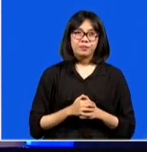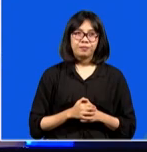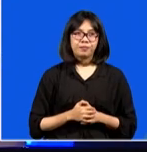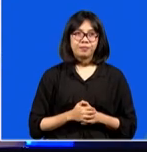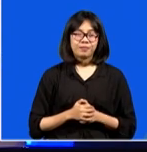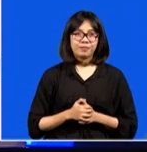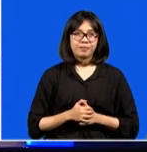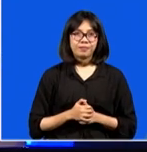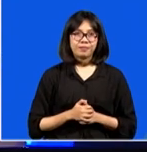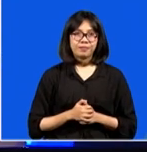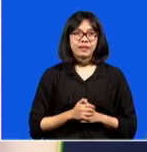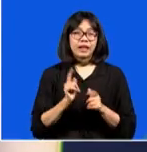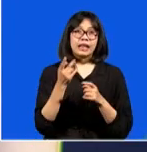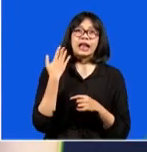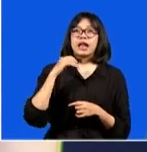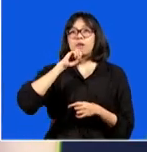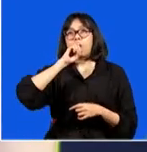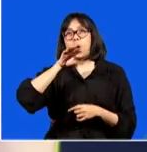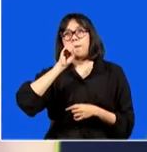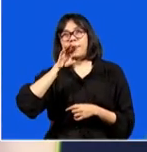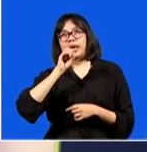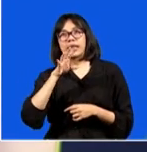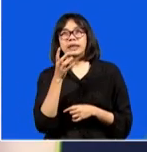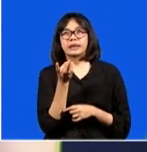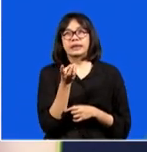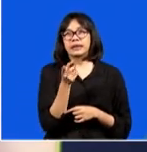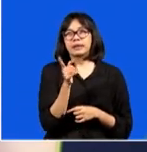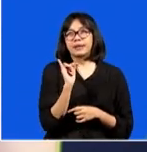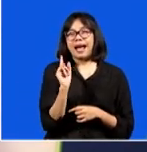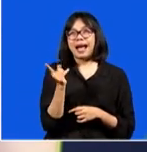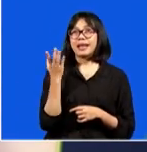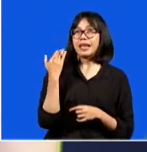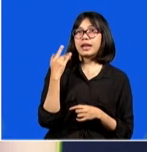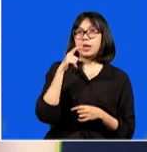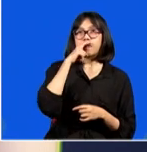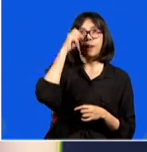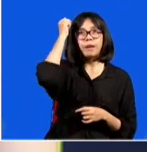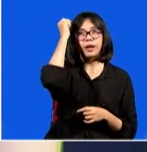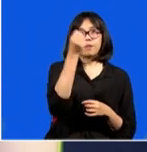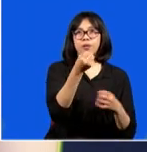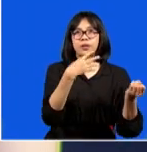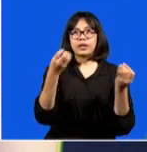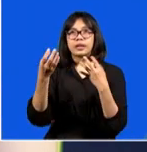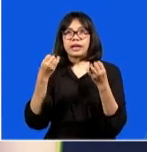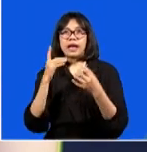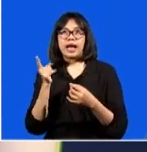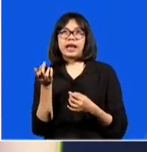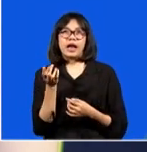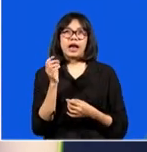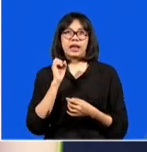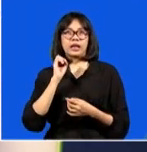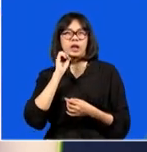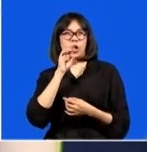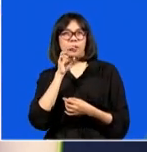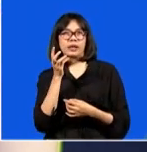Jadi mungkin komentar saya juga akan ada hubungannya dengan yang tadi Bapak Ibu paparkan bahwa saya rasa